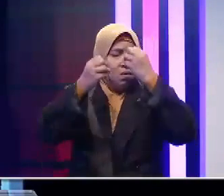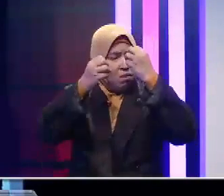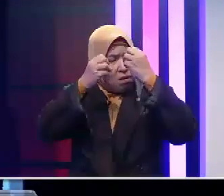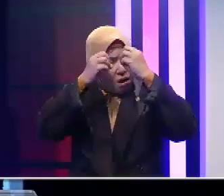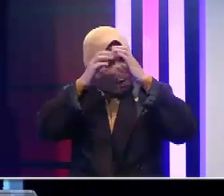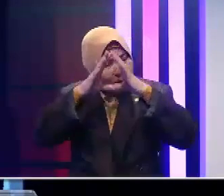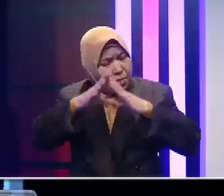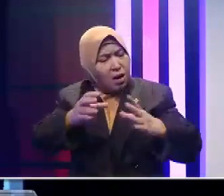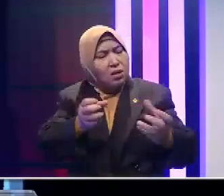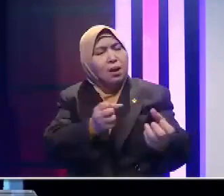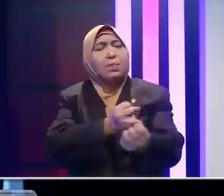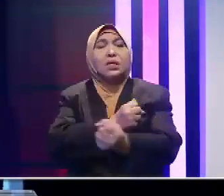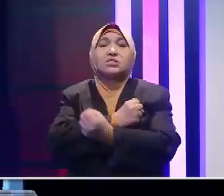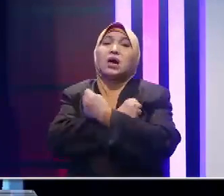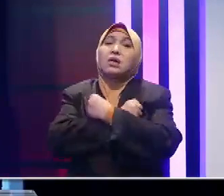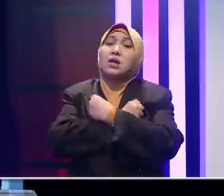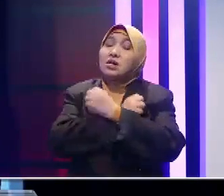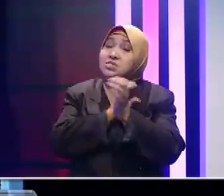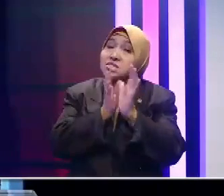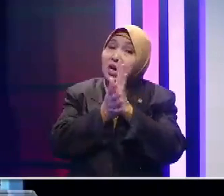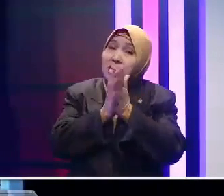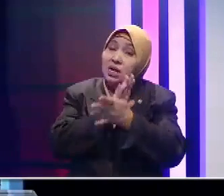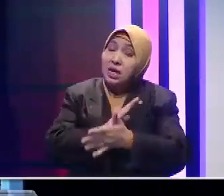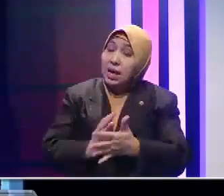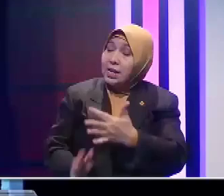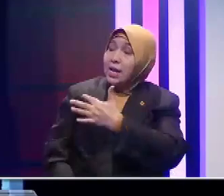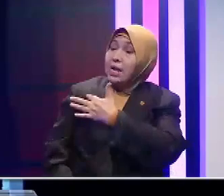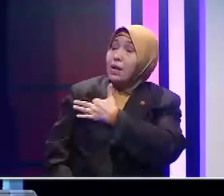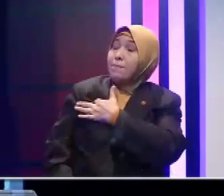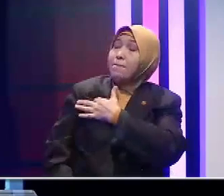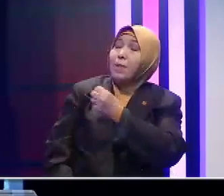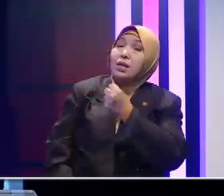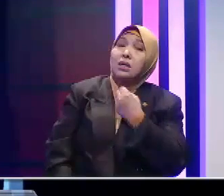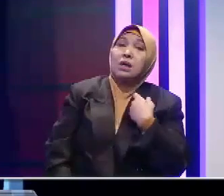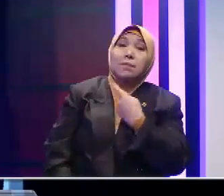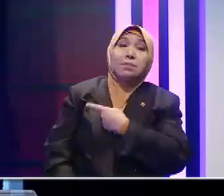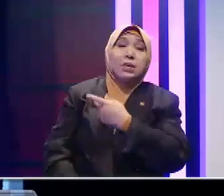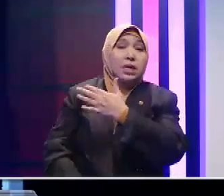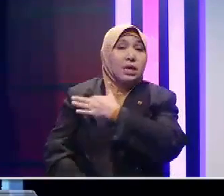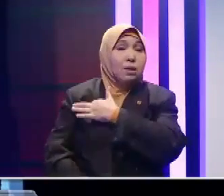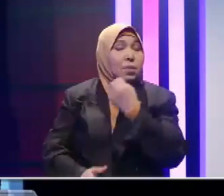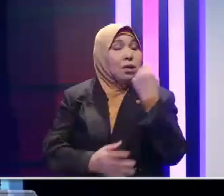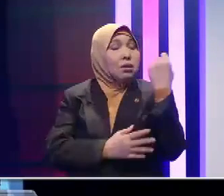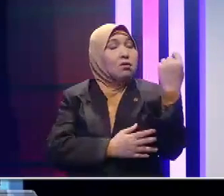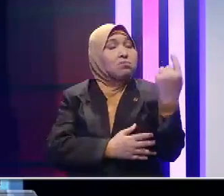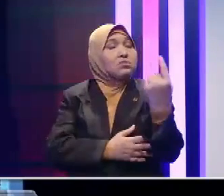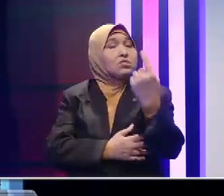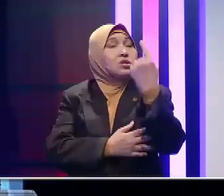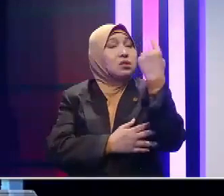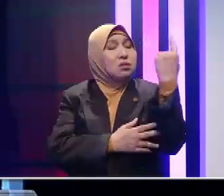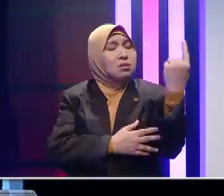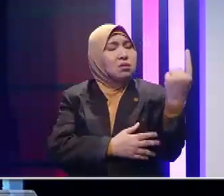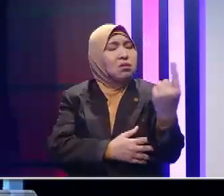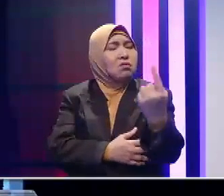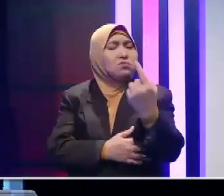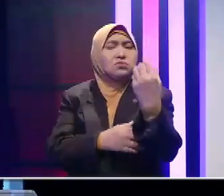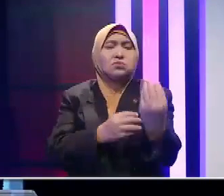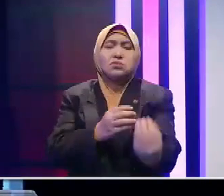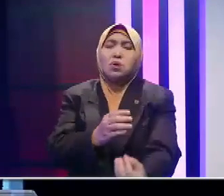Ya Rahim, jadikan iman kami iman yang senantiasa subur,